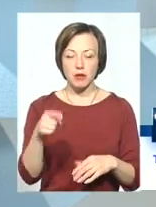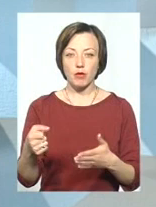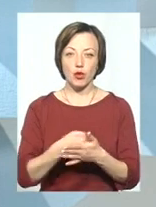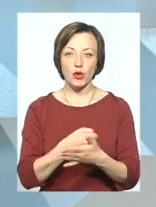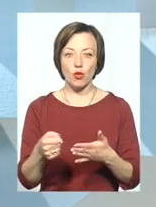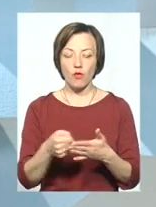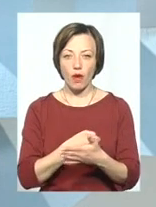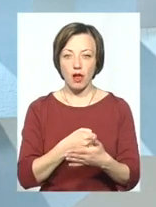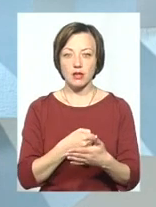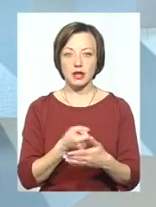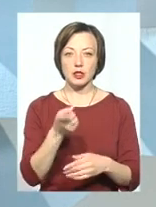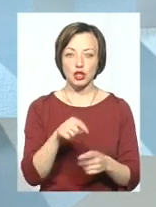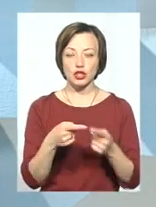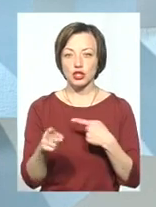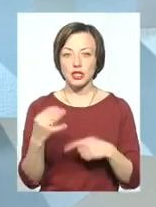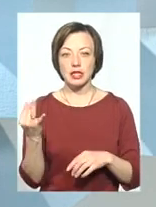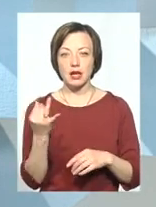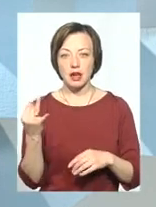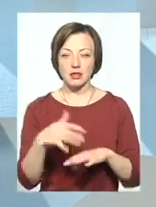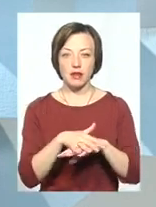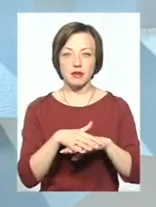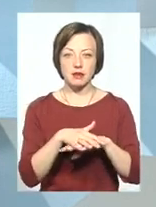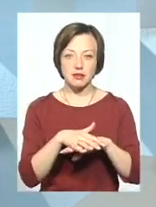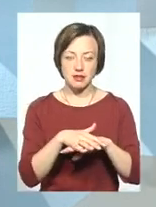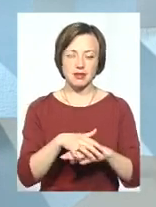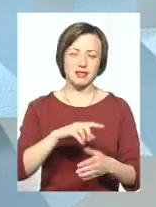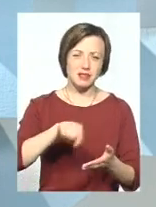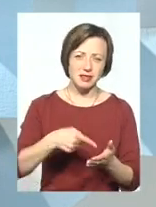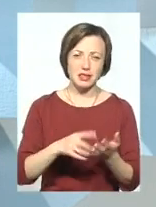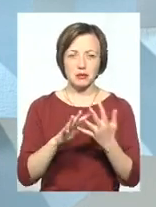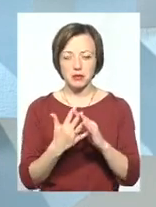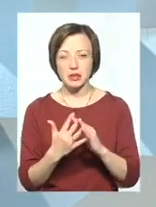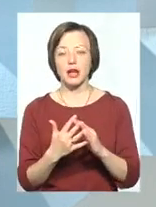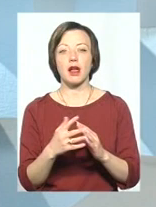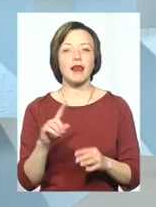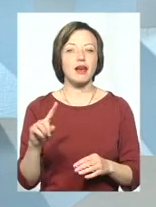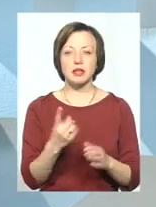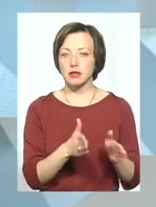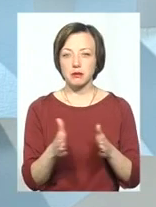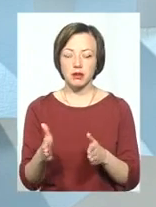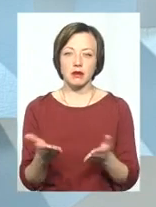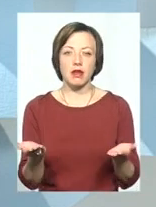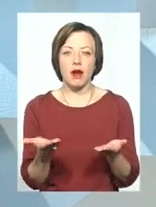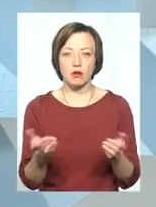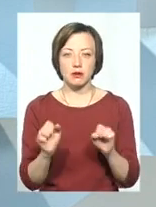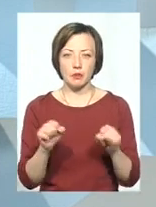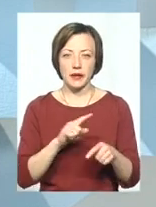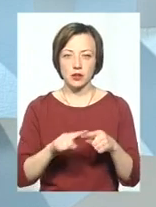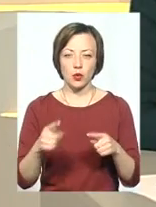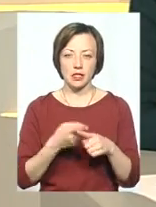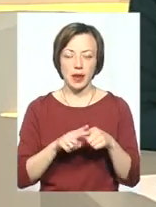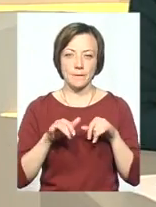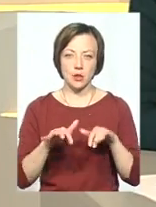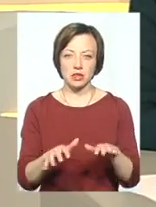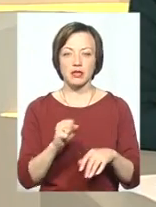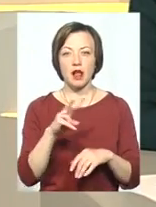лобіювання е тих чи інших інтересів населених пунктів. На жаль, це єдиний механізм, який хоча би якось прискорює даний